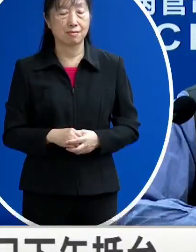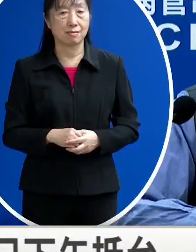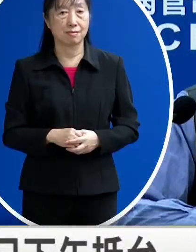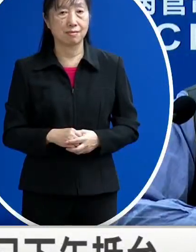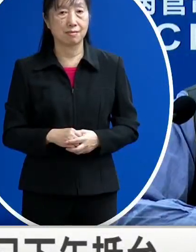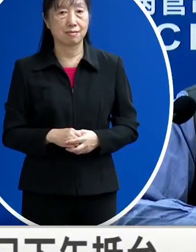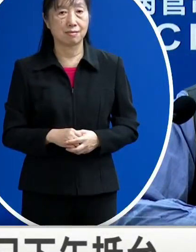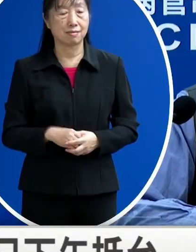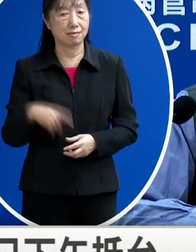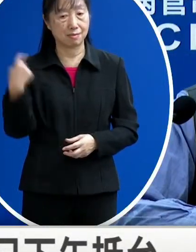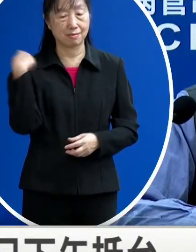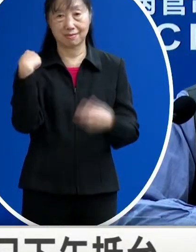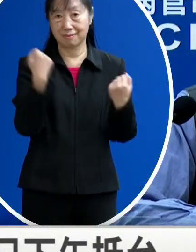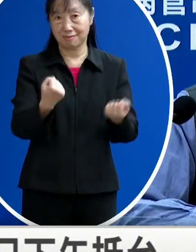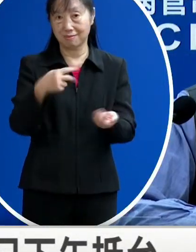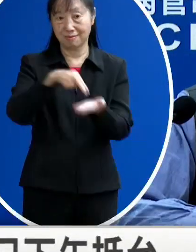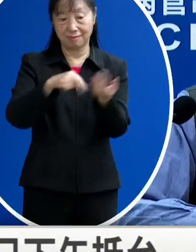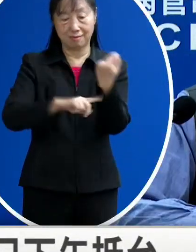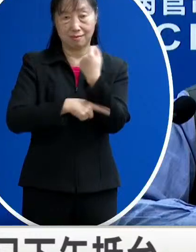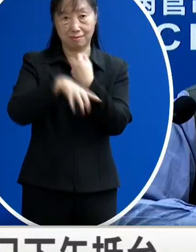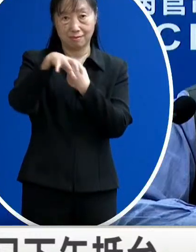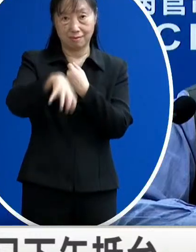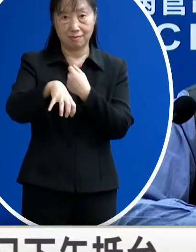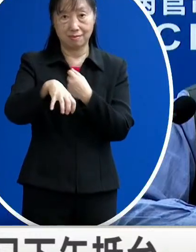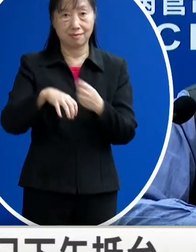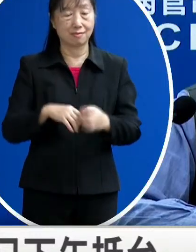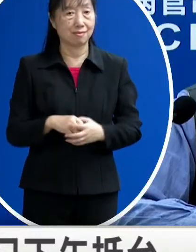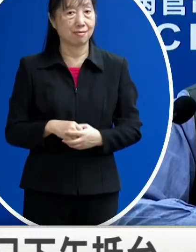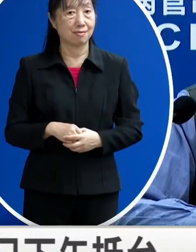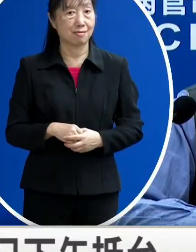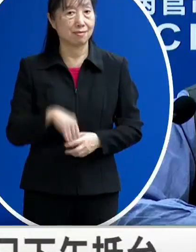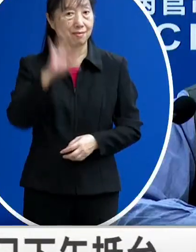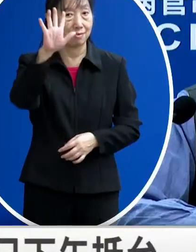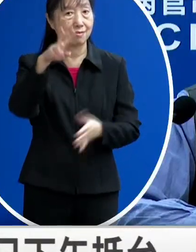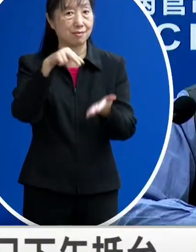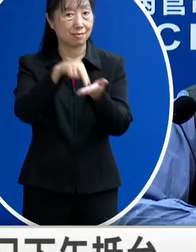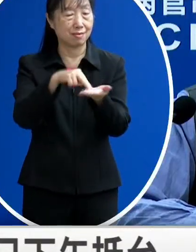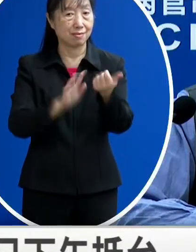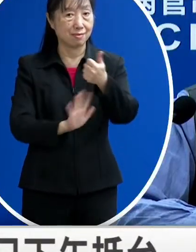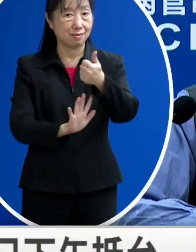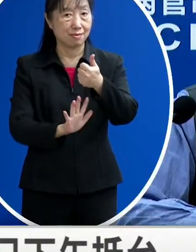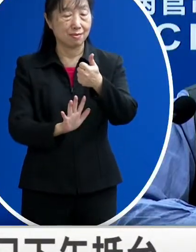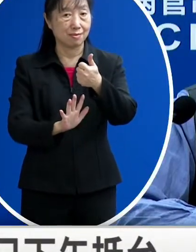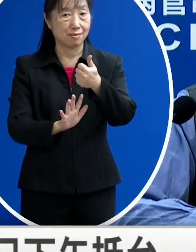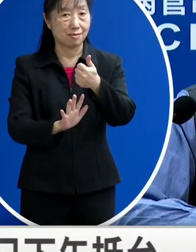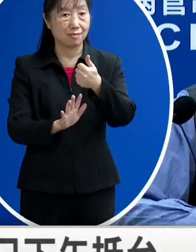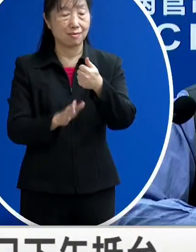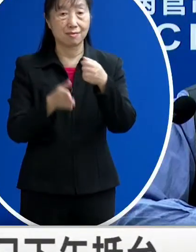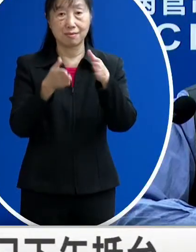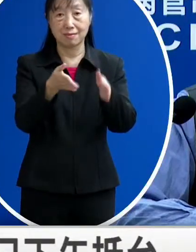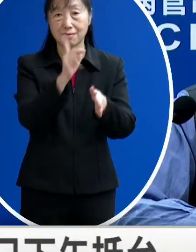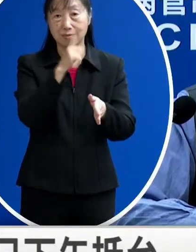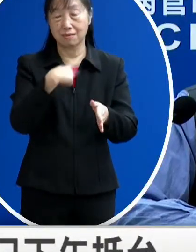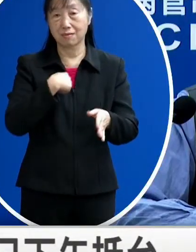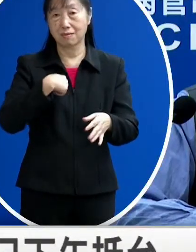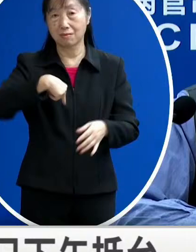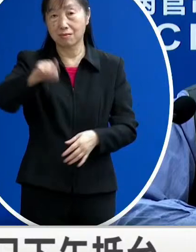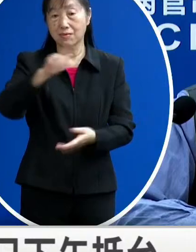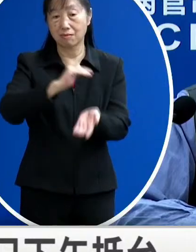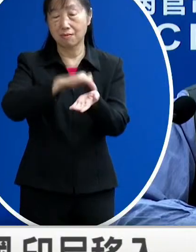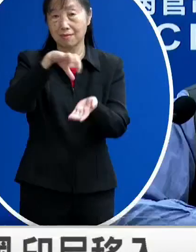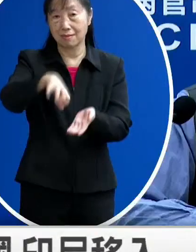那昨天在立法院有那个立委也对，就是说我们在医院探